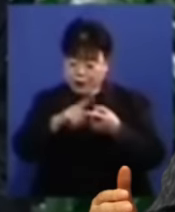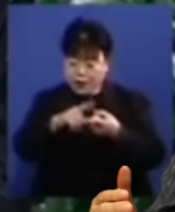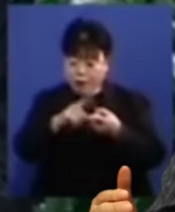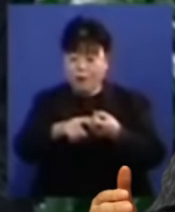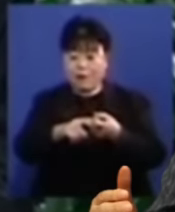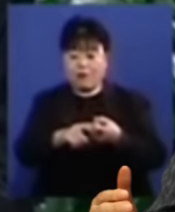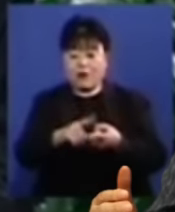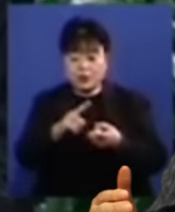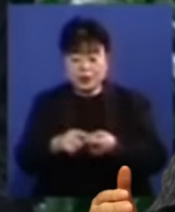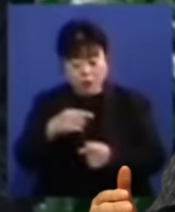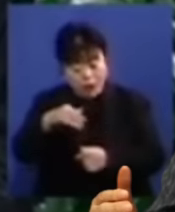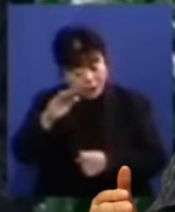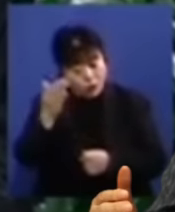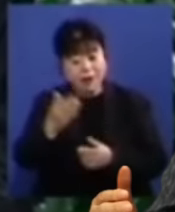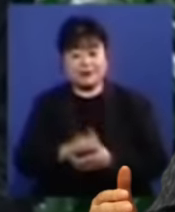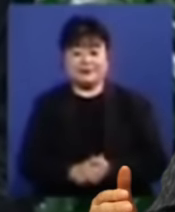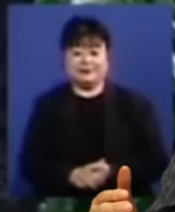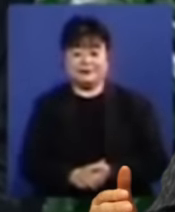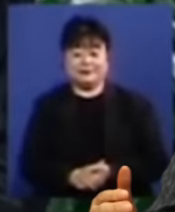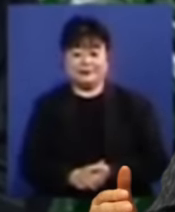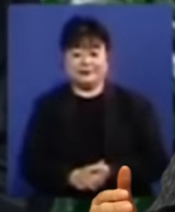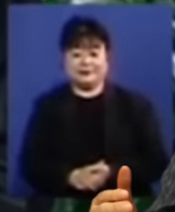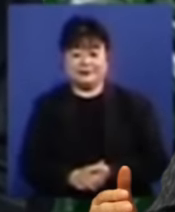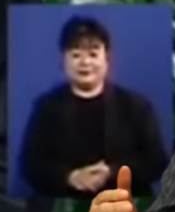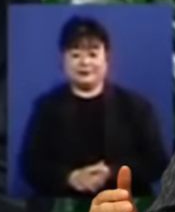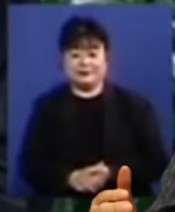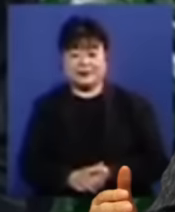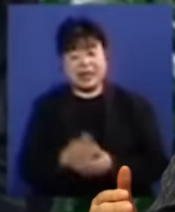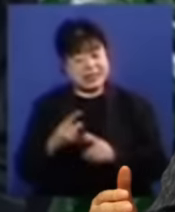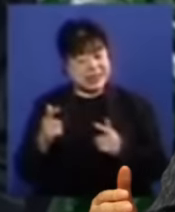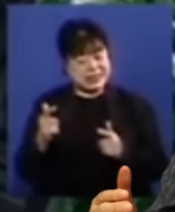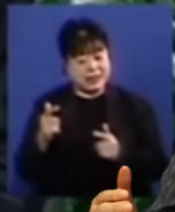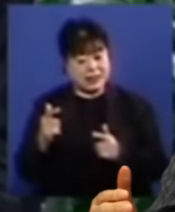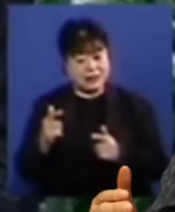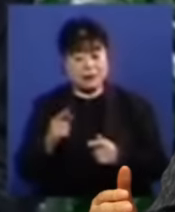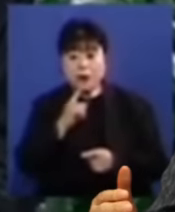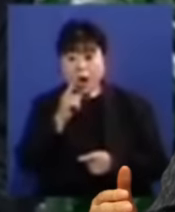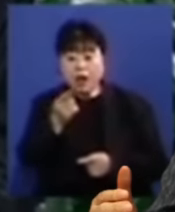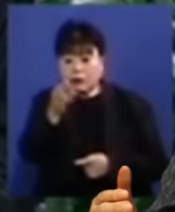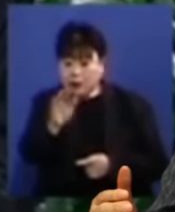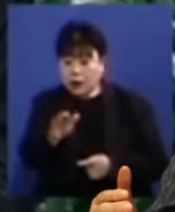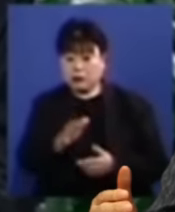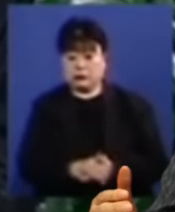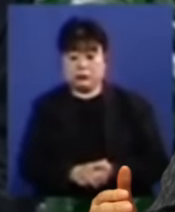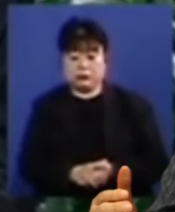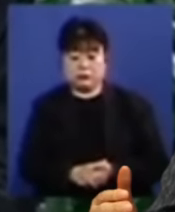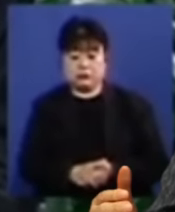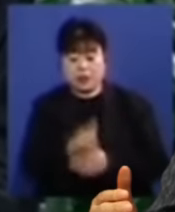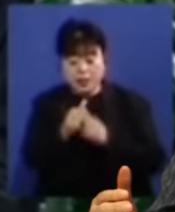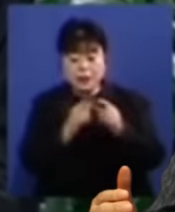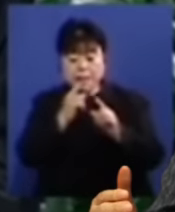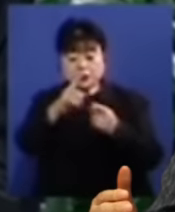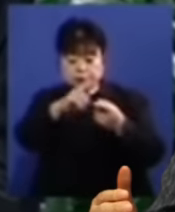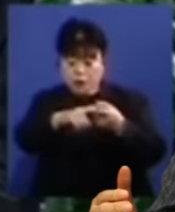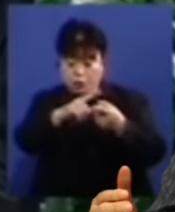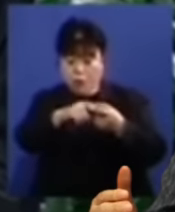우리는 거리를 가게 된다는 것입니다. 에이 뭐 그럴 거냐. 그러나 하나님